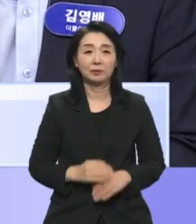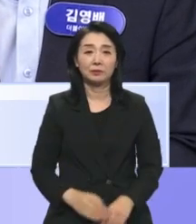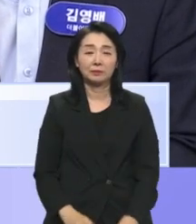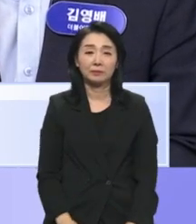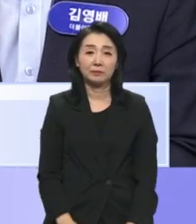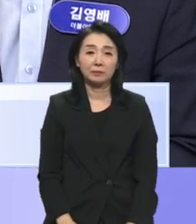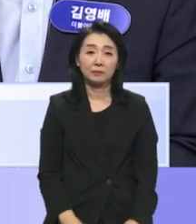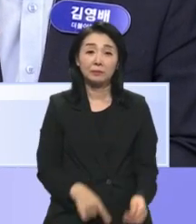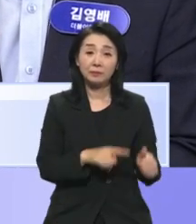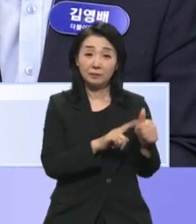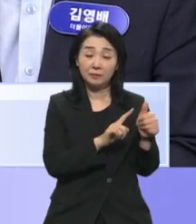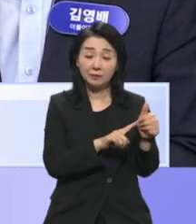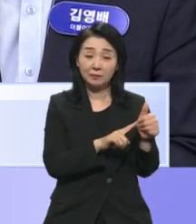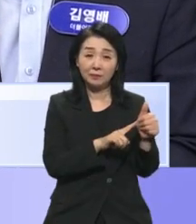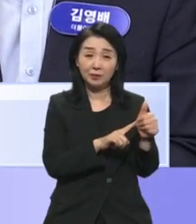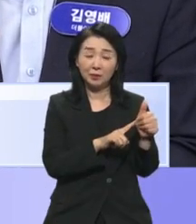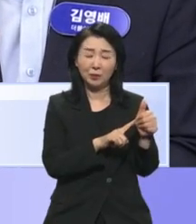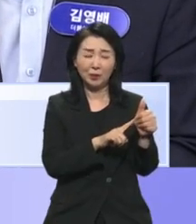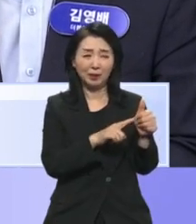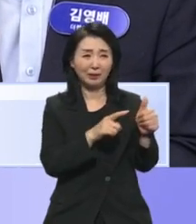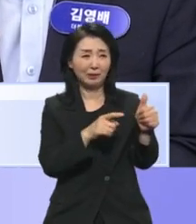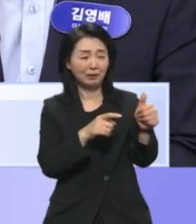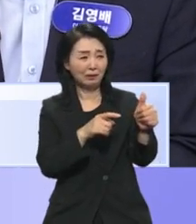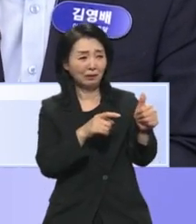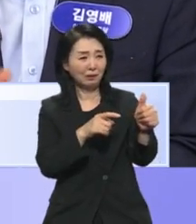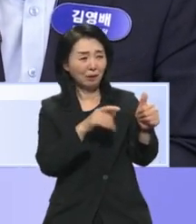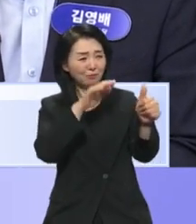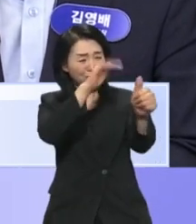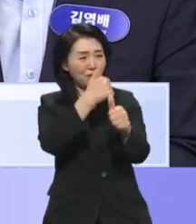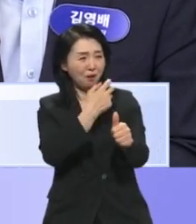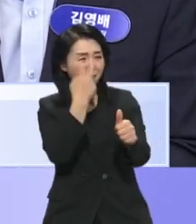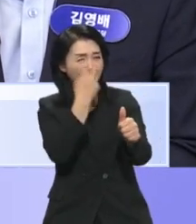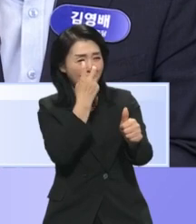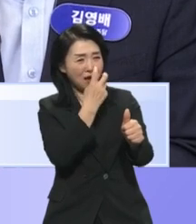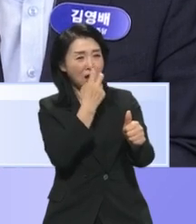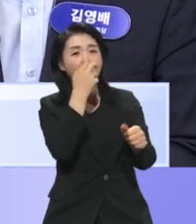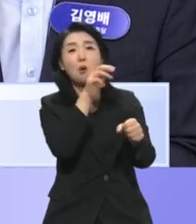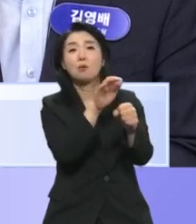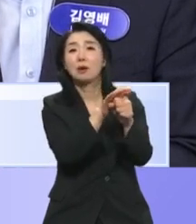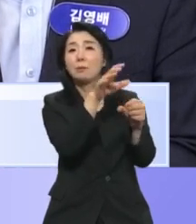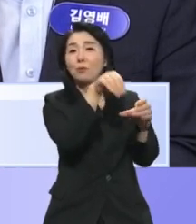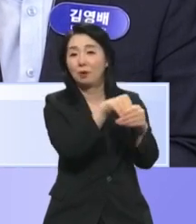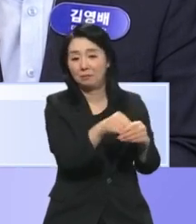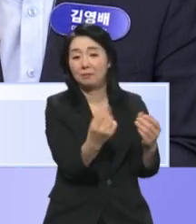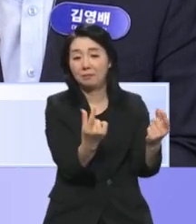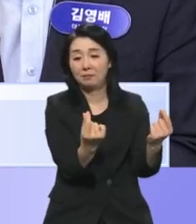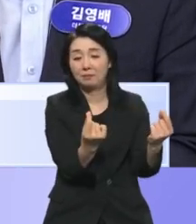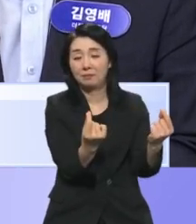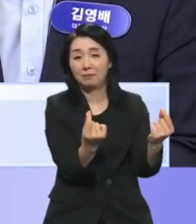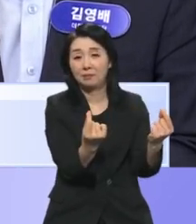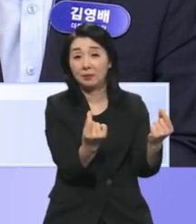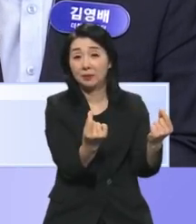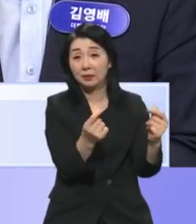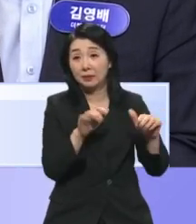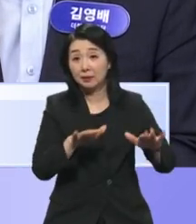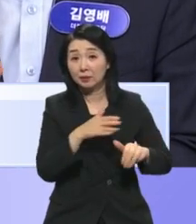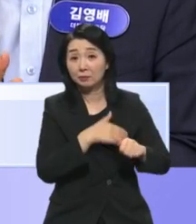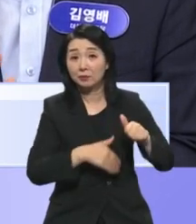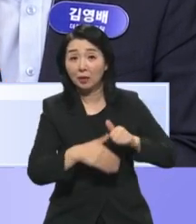물론 본인에 대한 탄압이 억울하다 이런 말씀도 물론 포함되어 있는 거고요 이럴 때는 저는